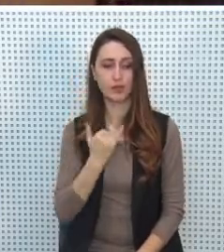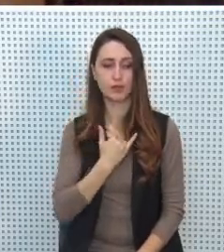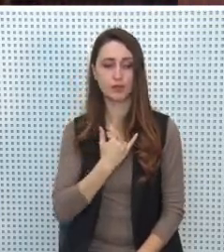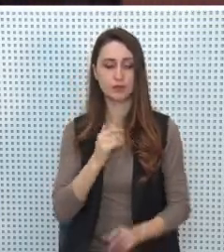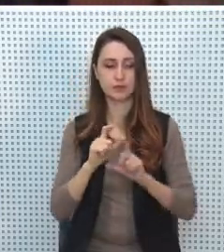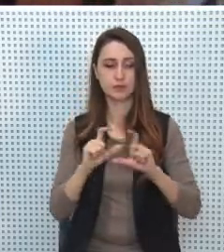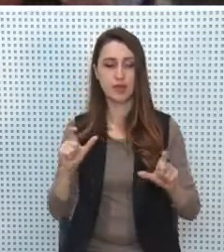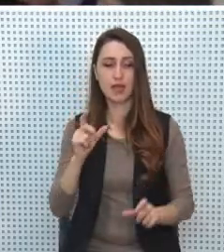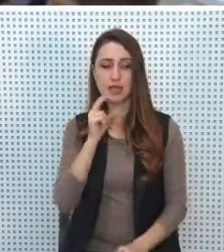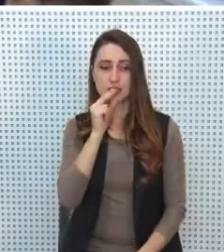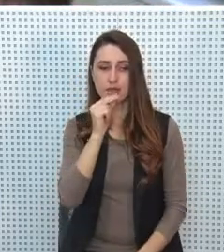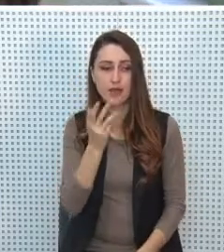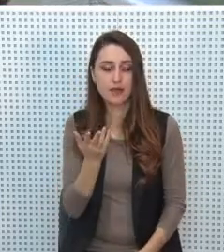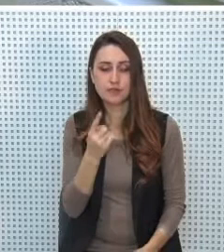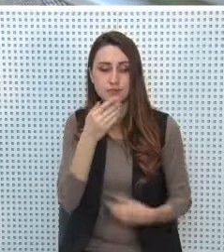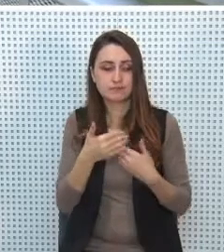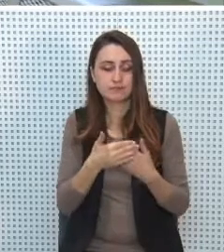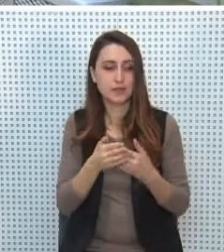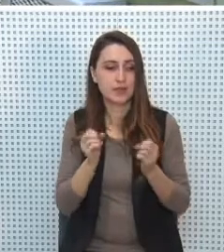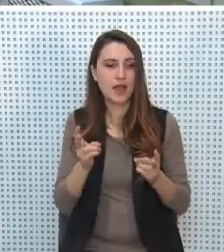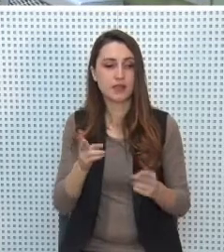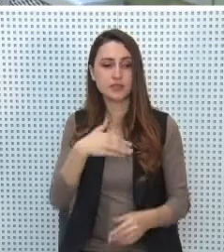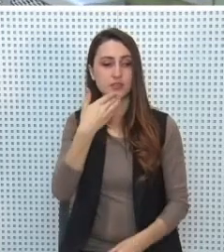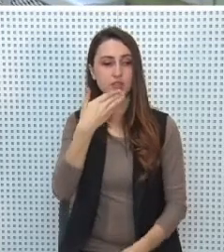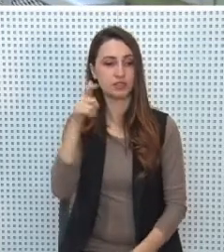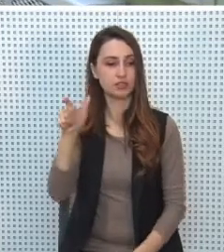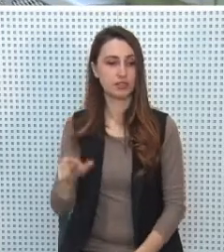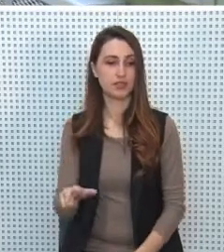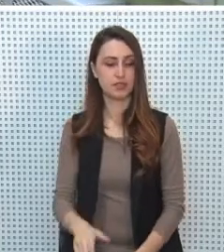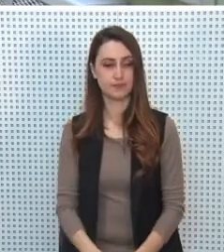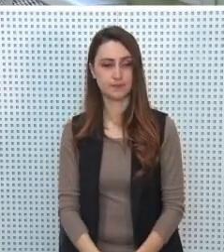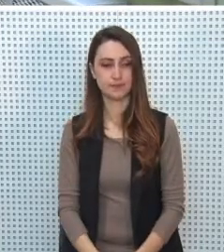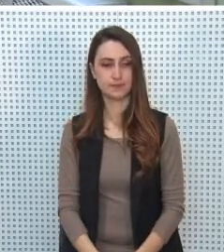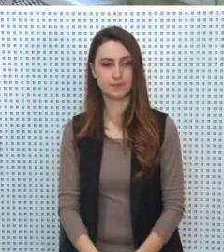обучается. Разговаривает практически уже как слышащий ребенок.